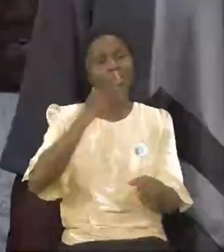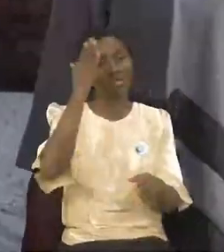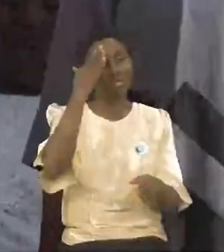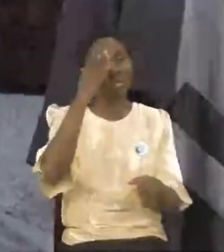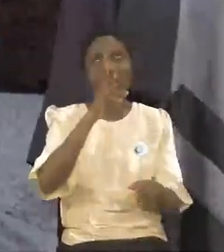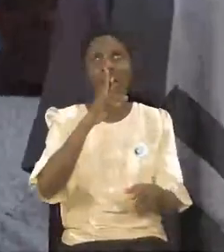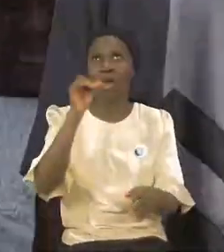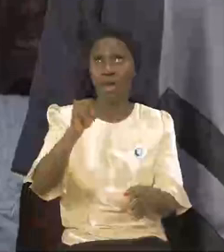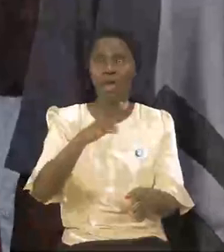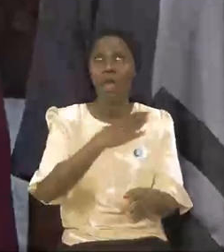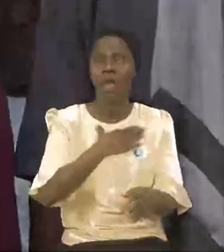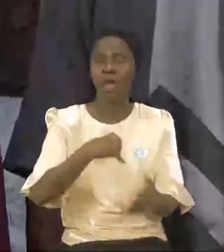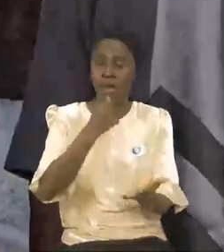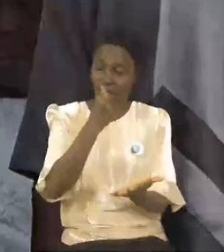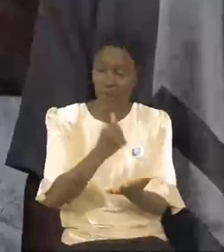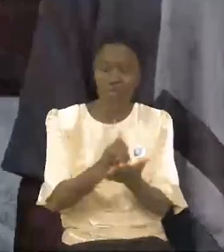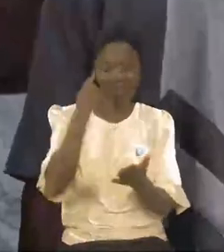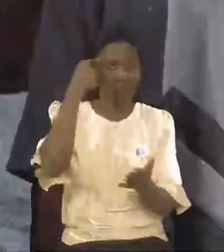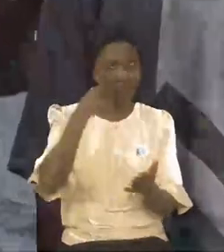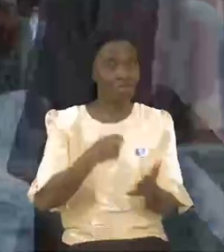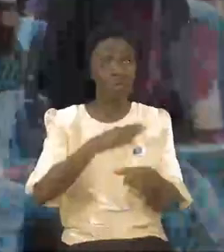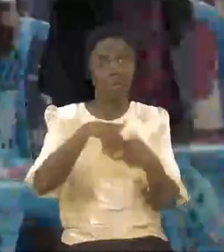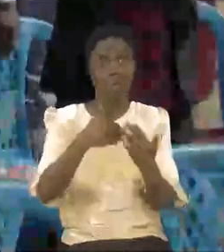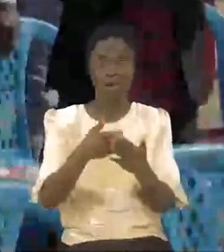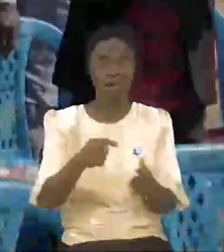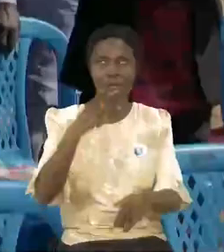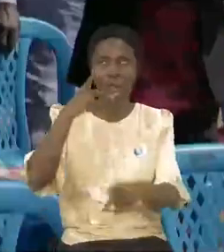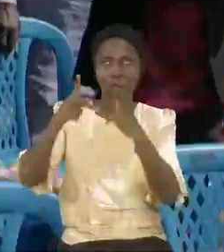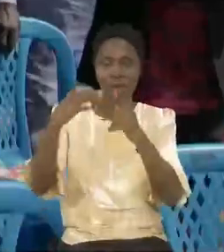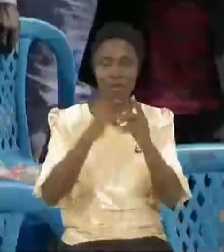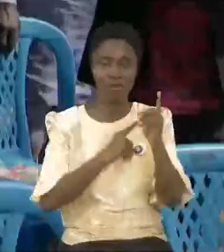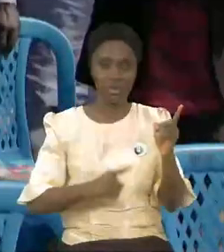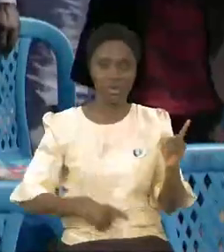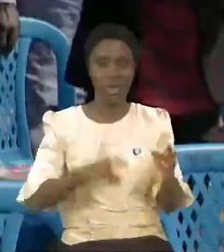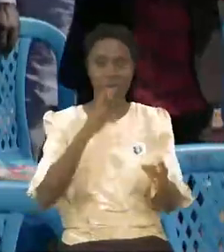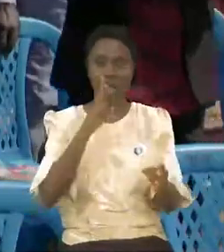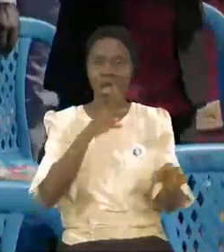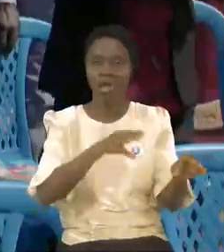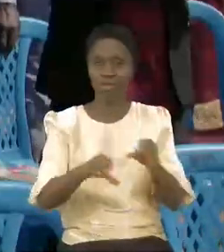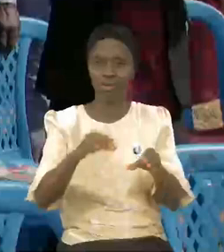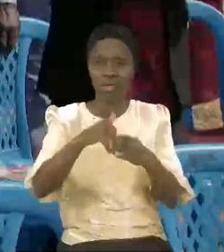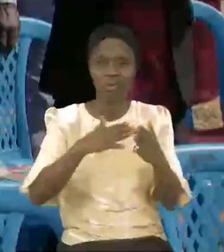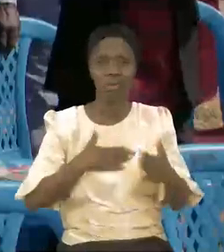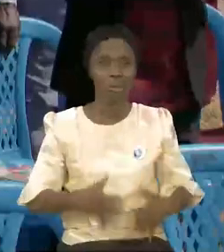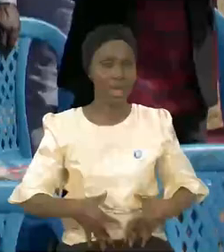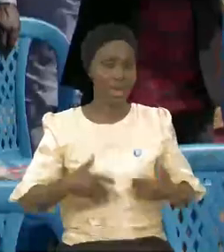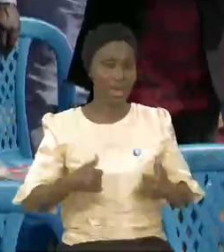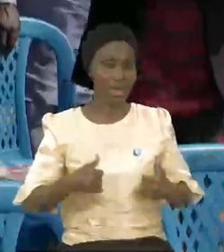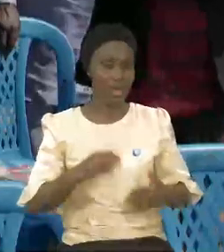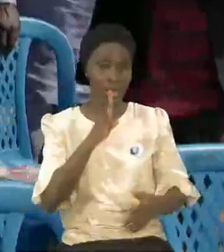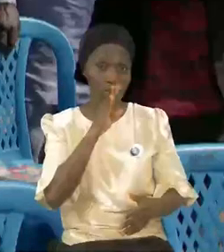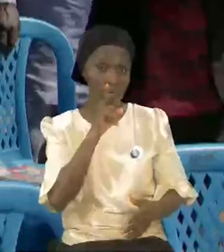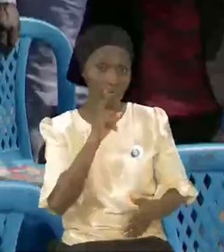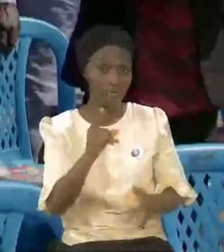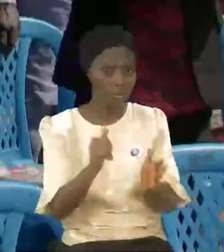promesses sont oui et amen pour moi. Toutes les bonnes promesses et les bonnes prophéties du Seigneur s'accomplissent dans ma vie. Il faut